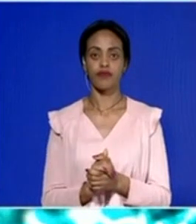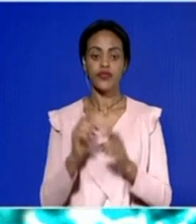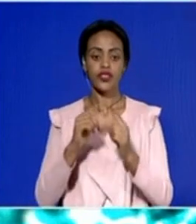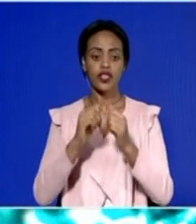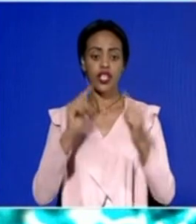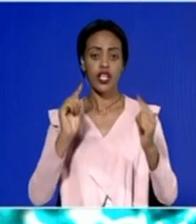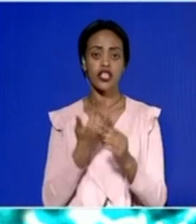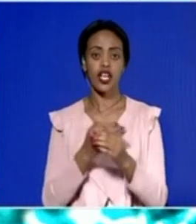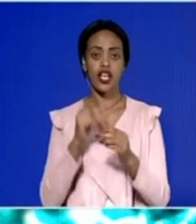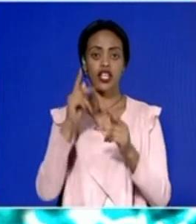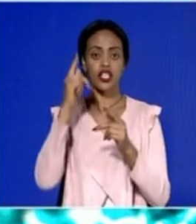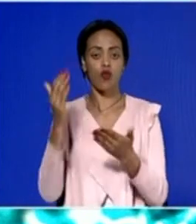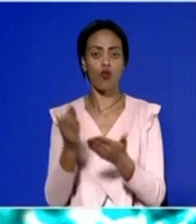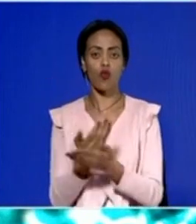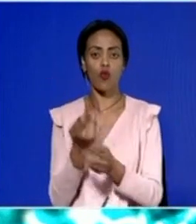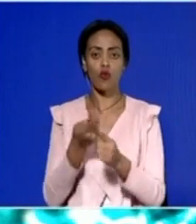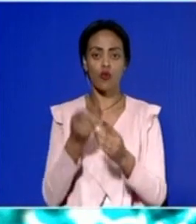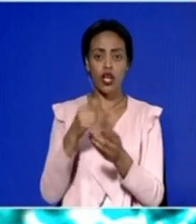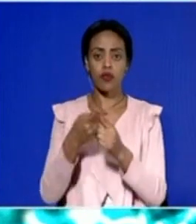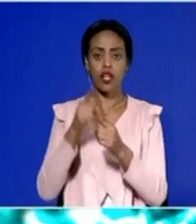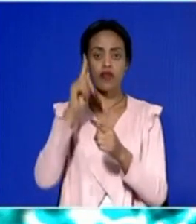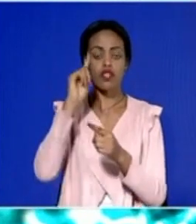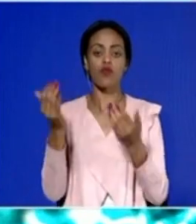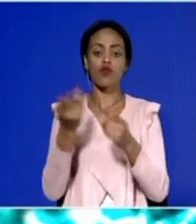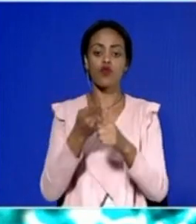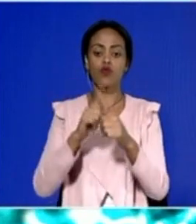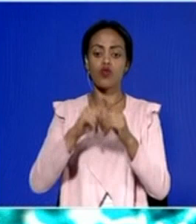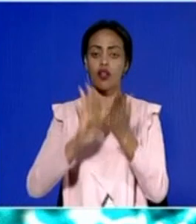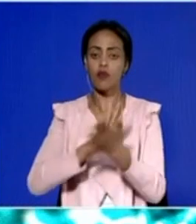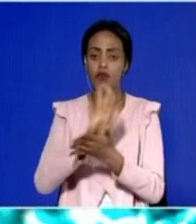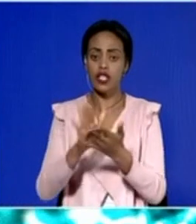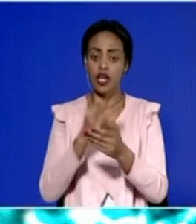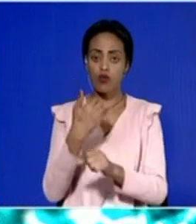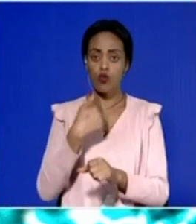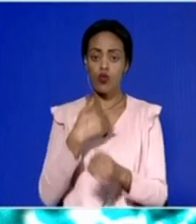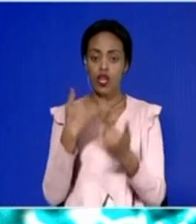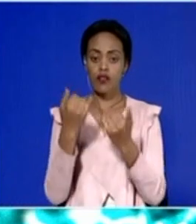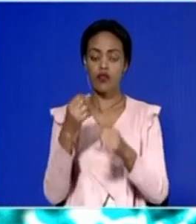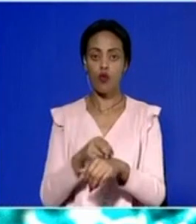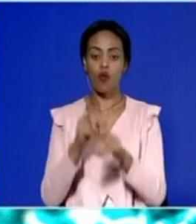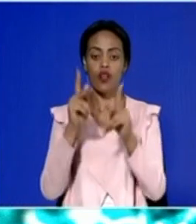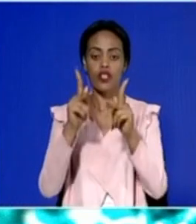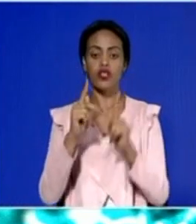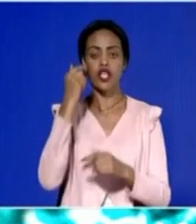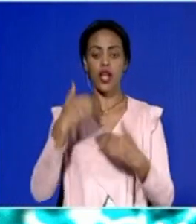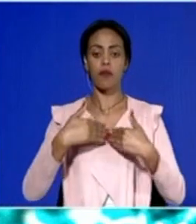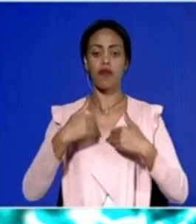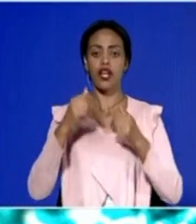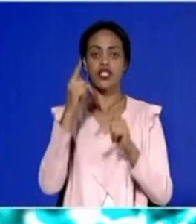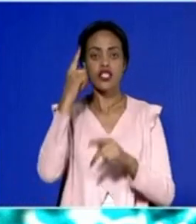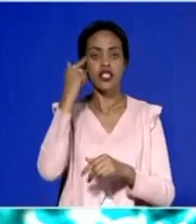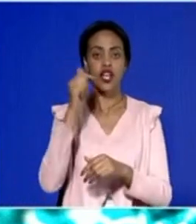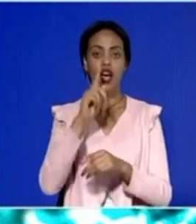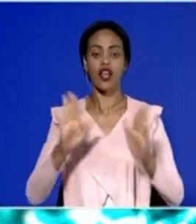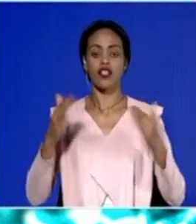ጸላትና ንትግራይ ወሪሮም ዳግም ናብ ጸልማት ክምልሱናን ሰላምና ንምዝራግ ይሰርሑ ኣብ ዘለውሉ ኣብዚ ሕዚ እዋን ህዝቢ ትግራይ መናእሰይ ትግራይን ኣካላት